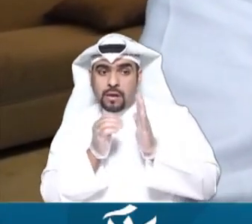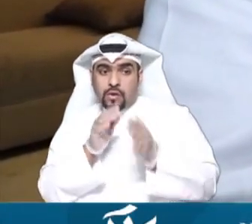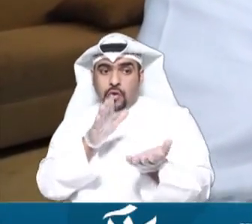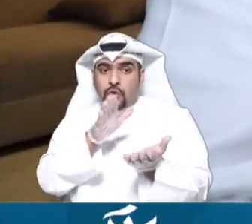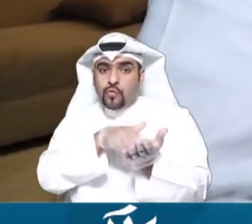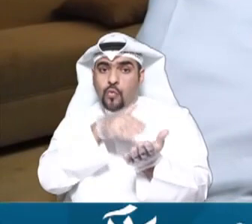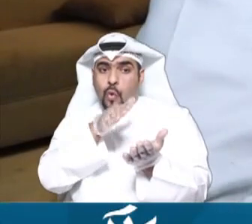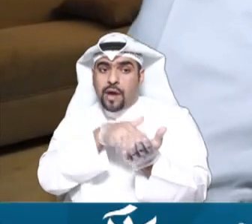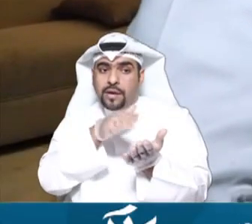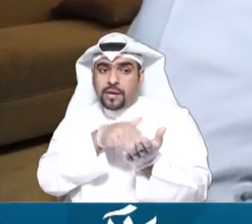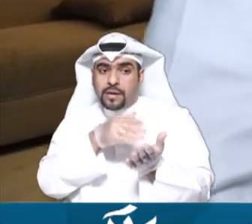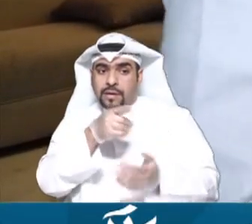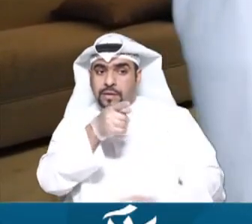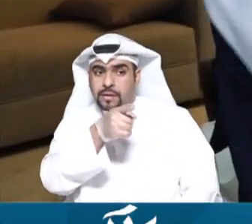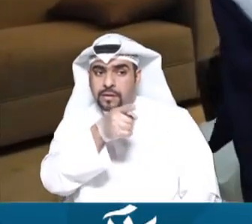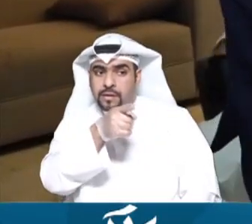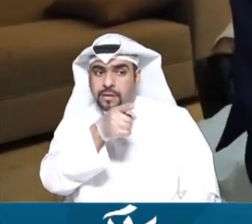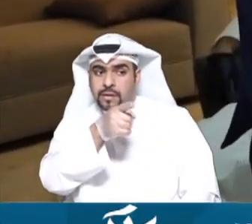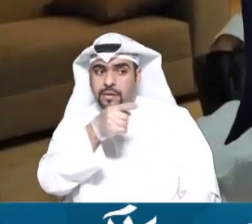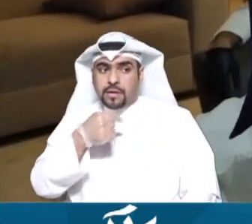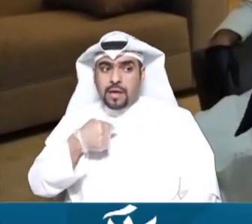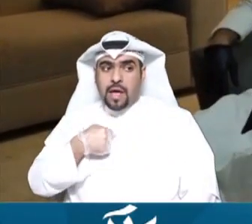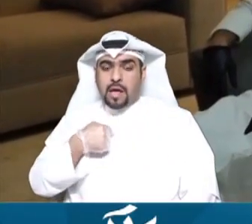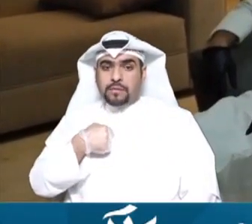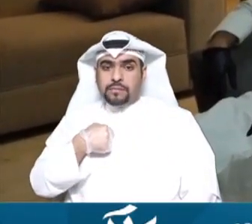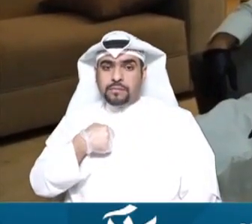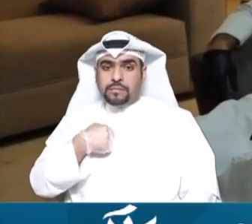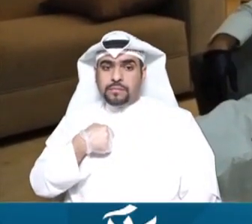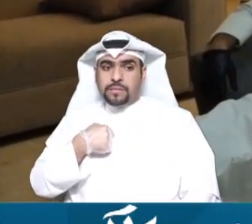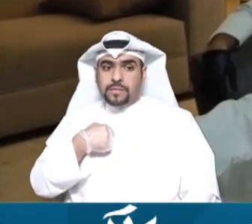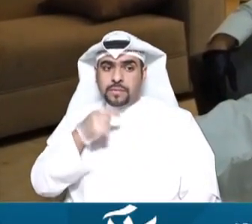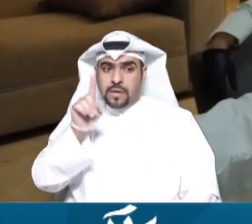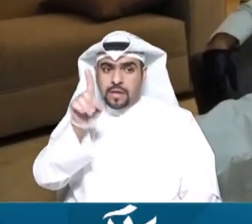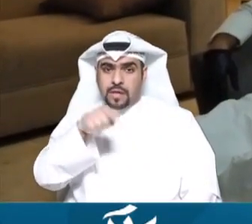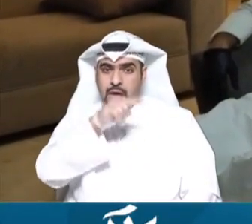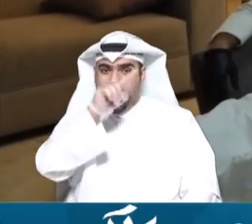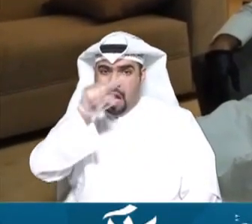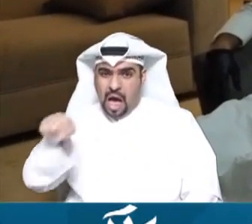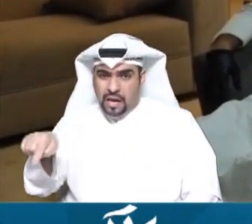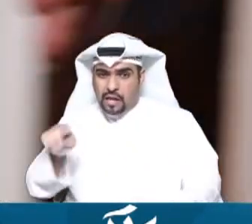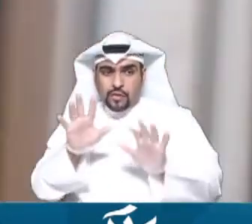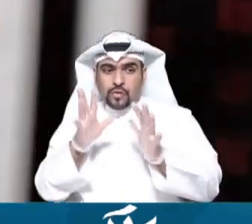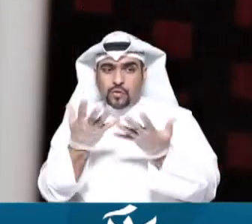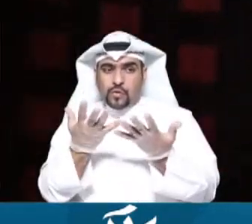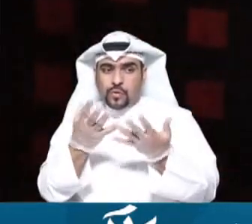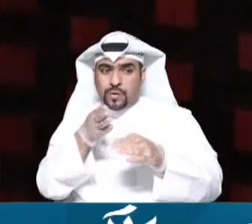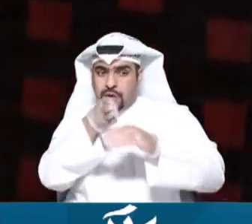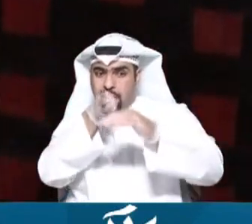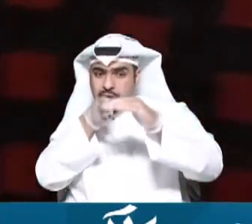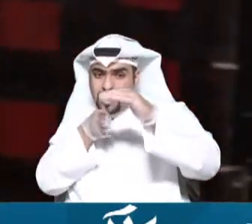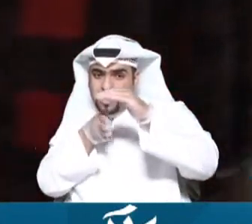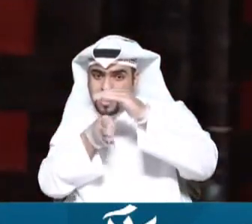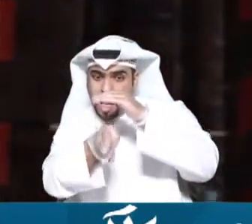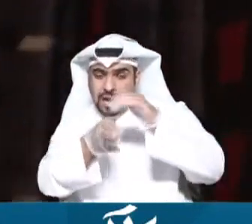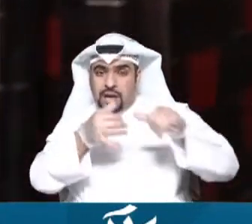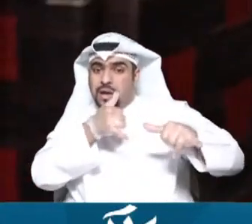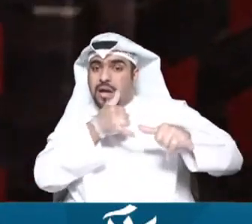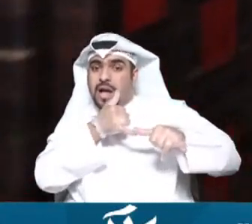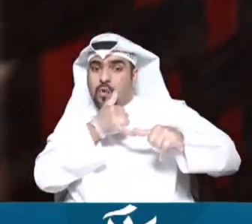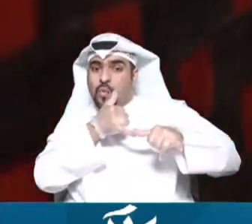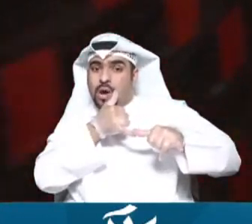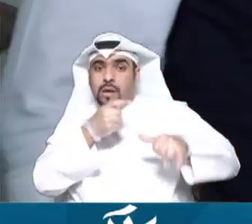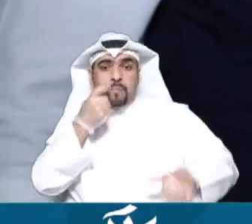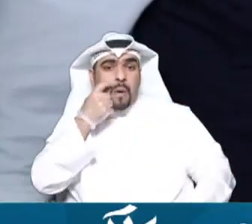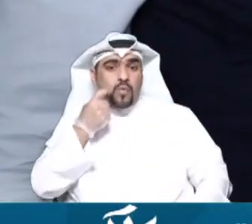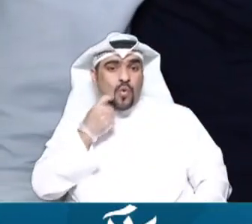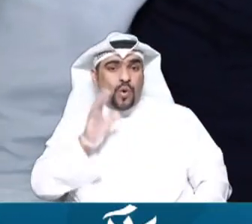ببيتي وشيء، بس انا جبت له اكل حارس عندي ينكسر الدريشه هذه ولا تنكسر اتورط. ليش نحش اذا انت مو مسوي شيء مثل ما قال